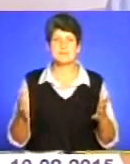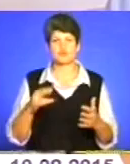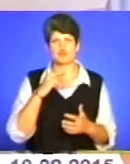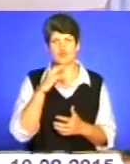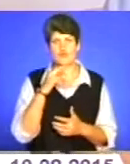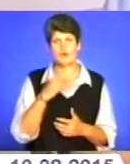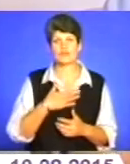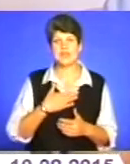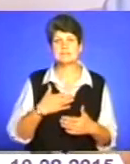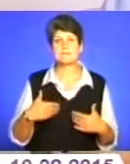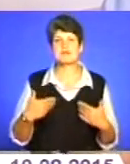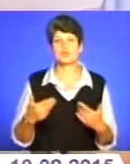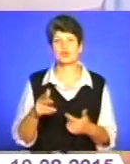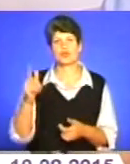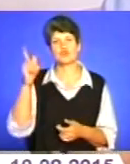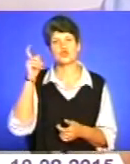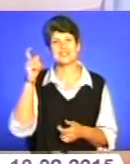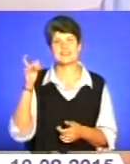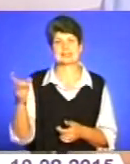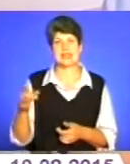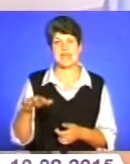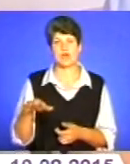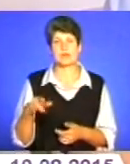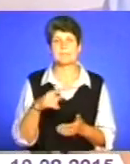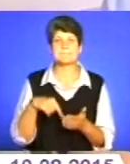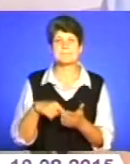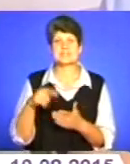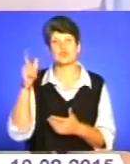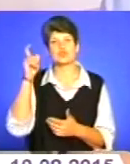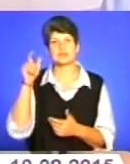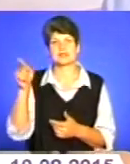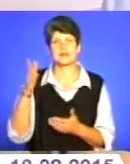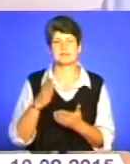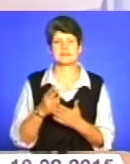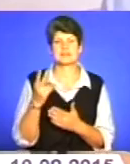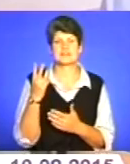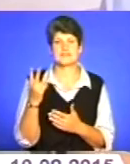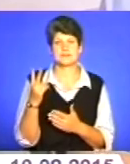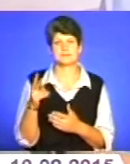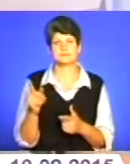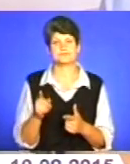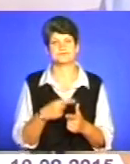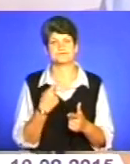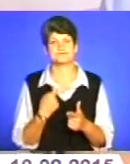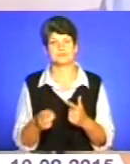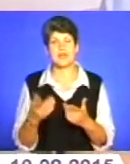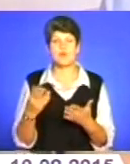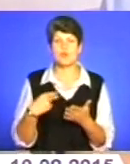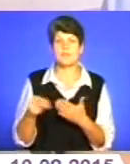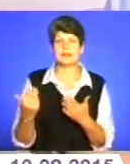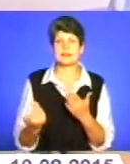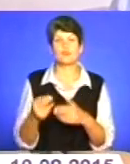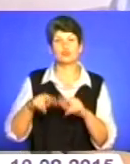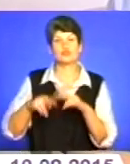нас привернув Чортківський регіон, власне, місто Чортків. І там є дві альтернативи – або будувати нове